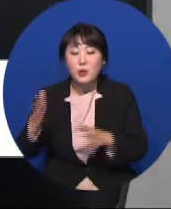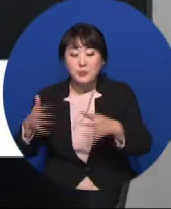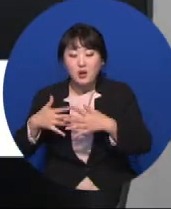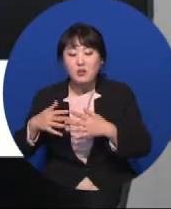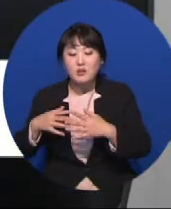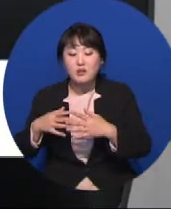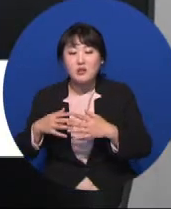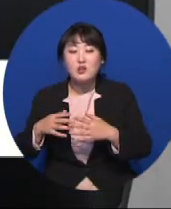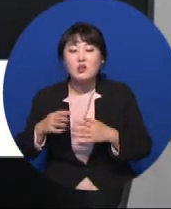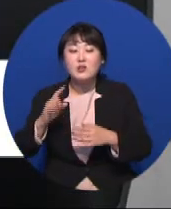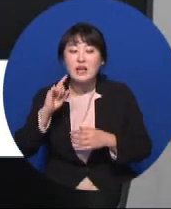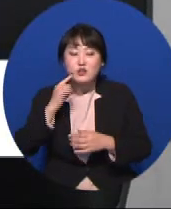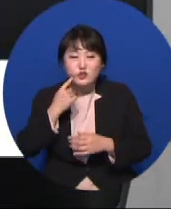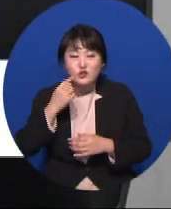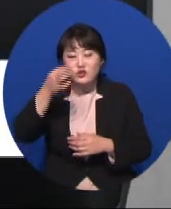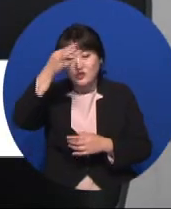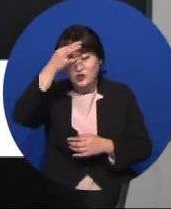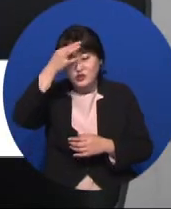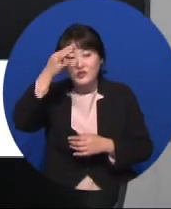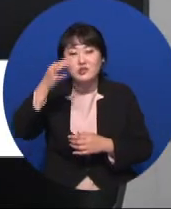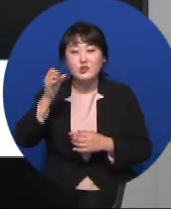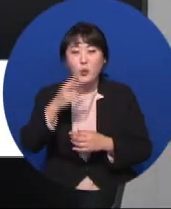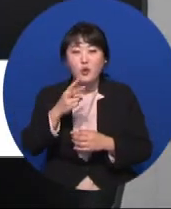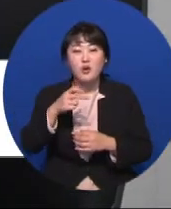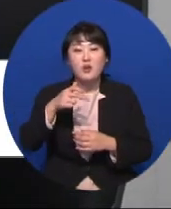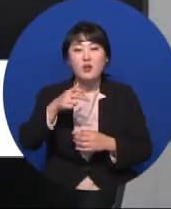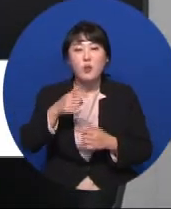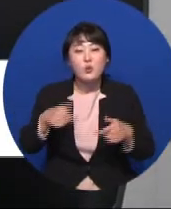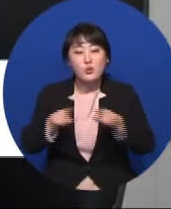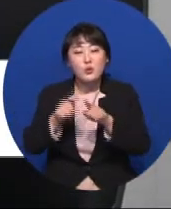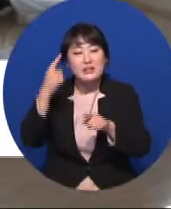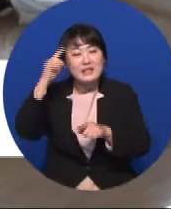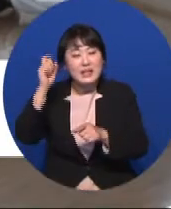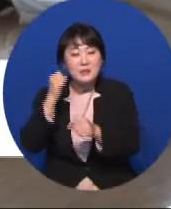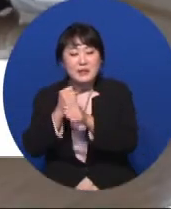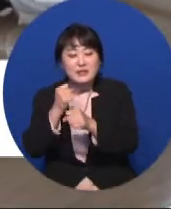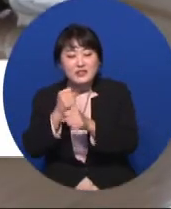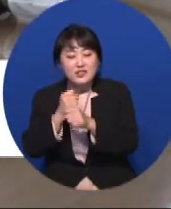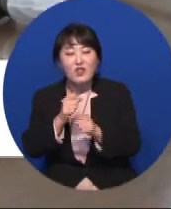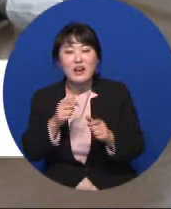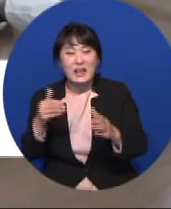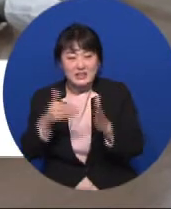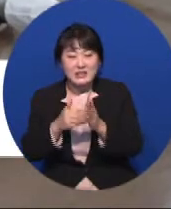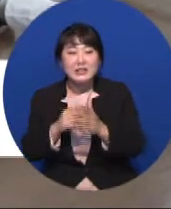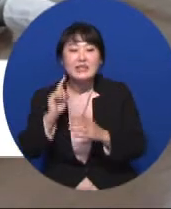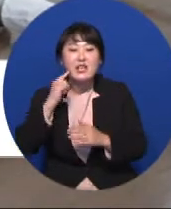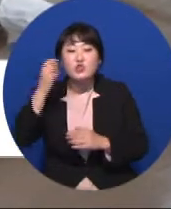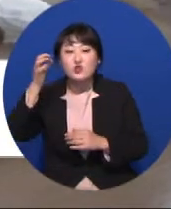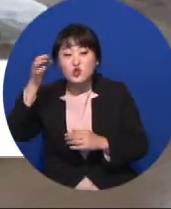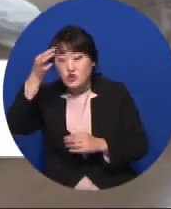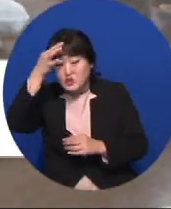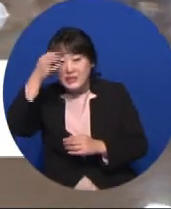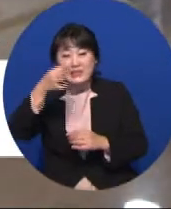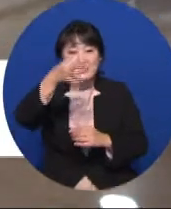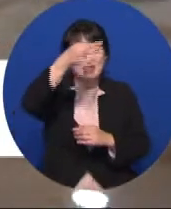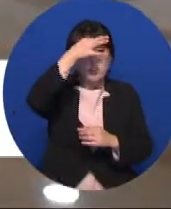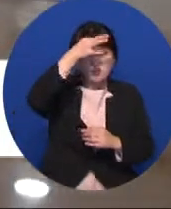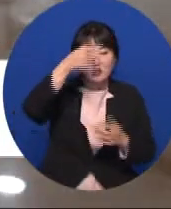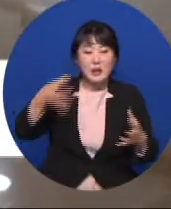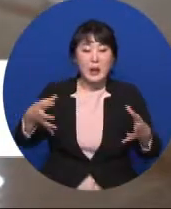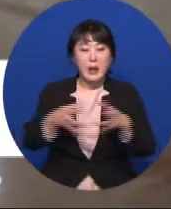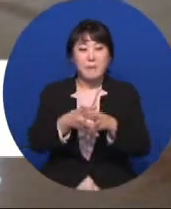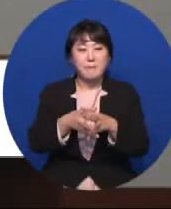융합 예수 를 비롯해 첨단 콘텐츠 공동 창자 까지 확대하는 등 예술과 기술의 융합을 촉진하기 로